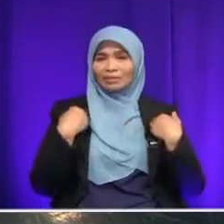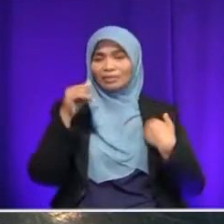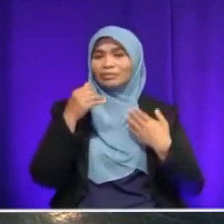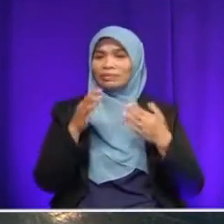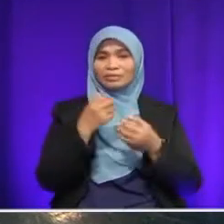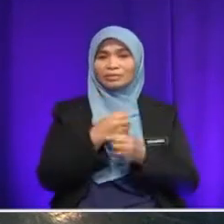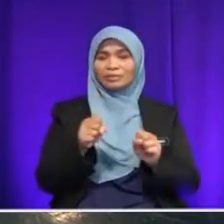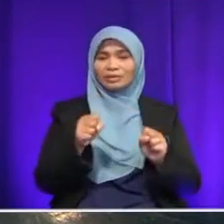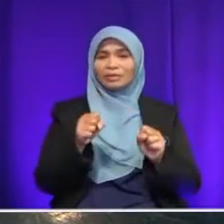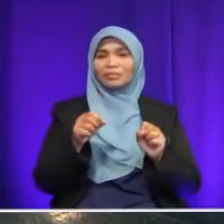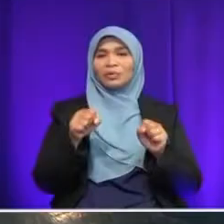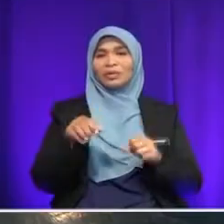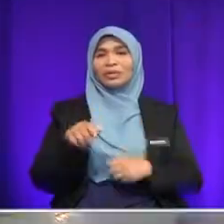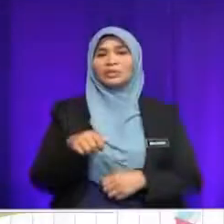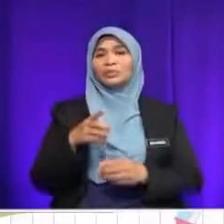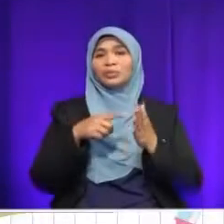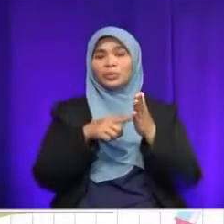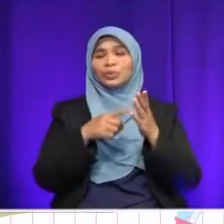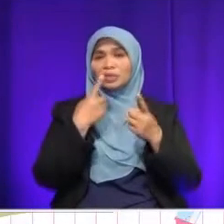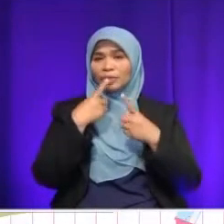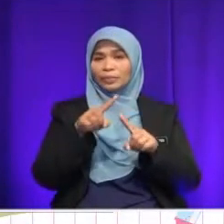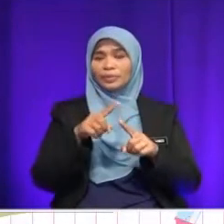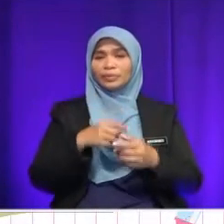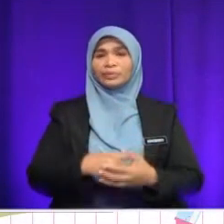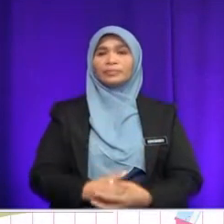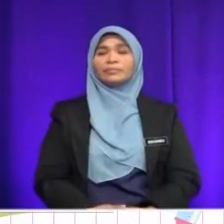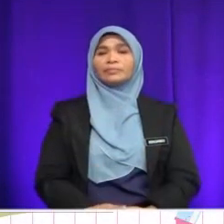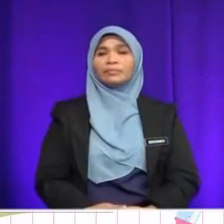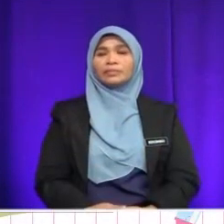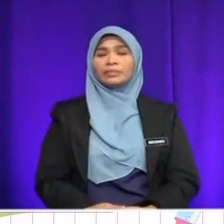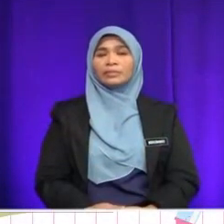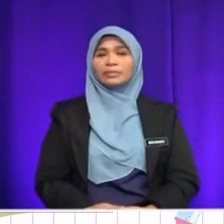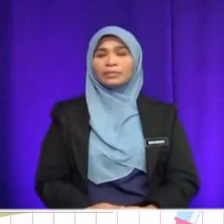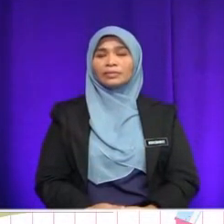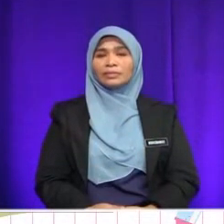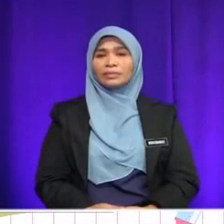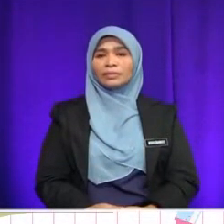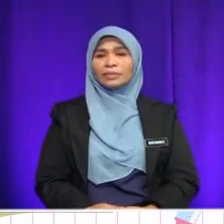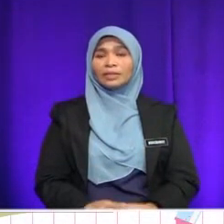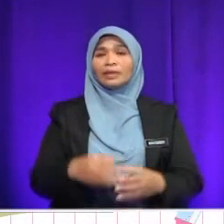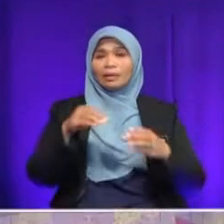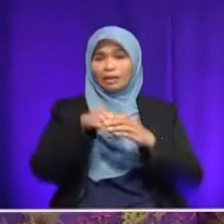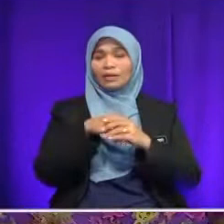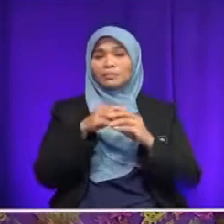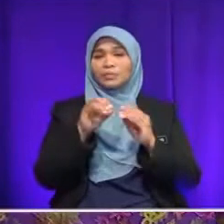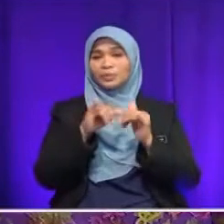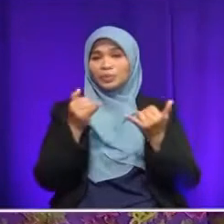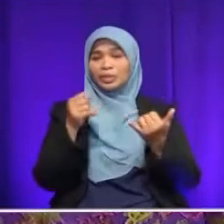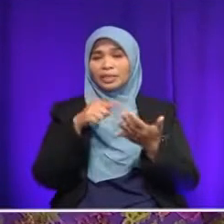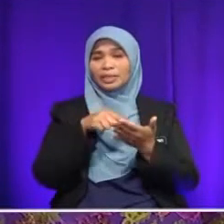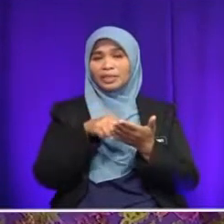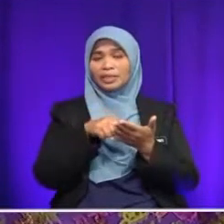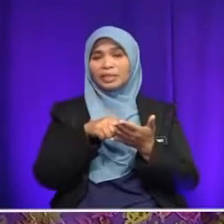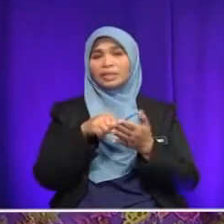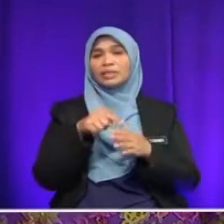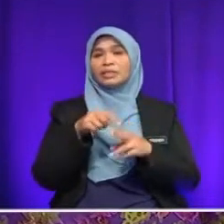anda. Okay. Sementara kita tunggu, tulis. Sementara kita tunggu anak murid Ustazah memberikan jawapan, Iman. Maksudnya dalam surah Al-An'am ini, dia diuji juga dalam